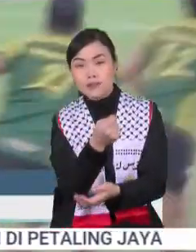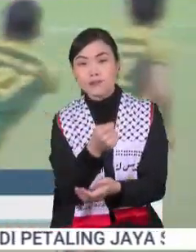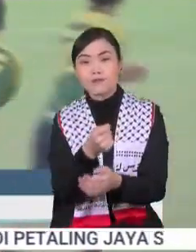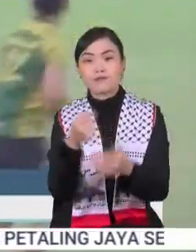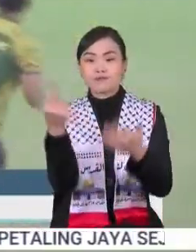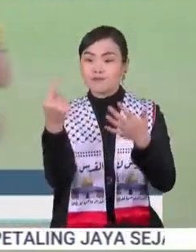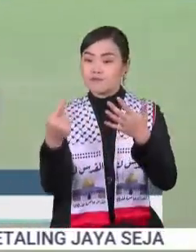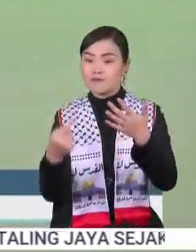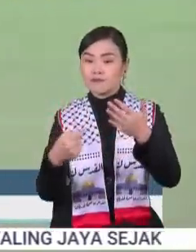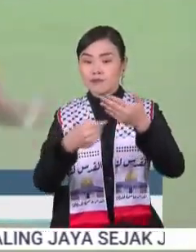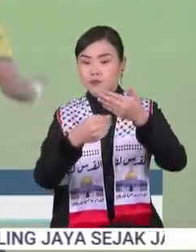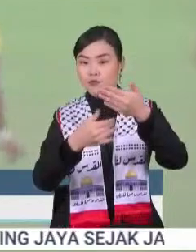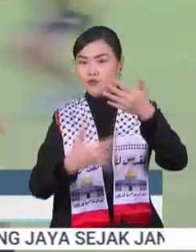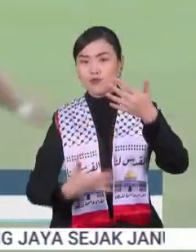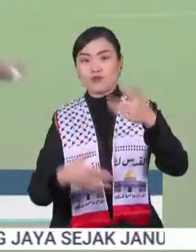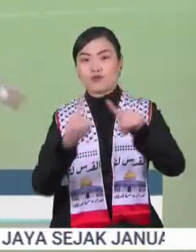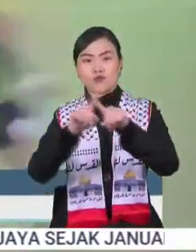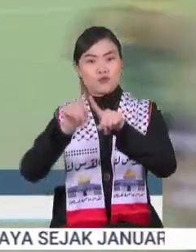rugbi